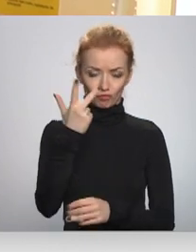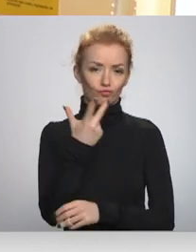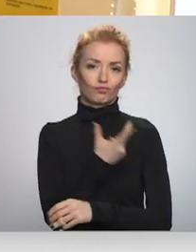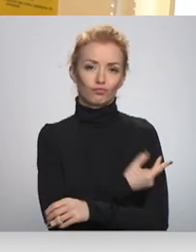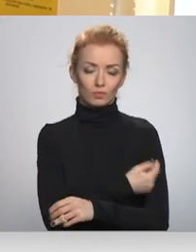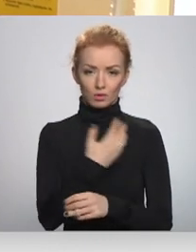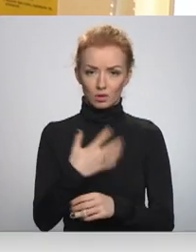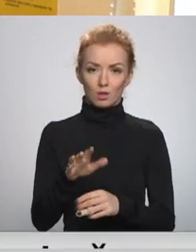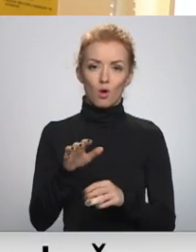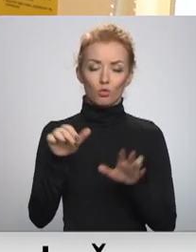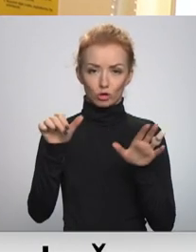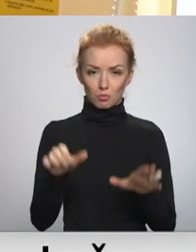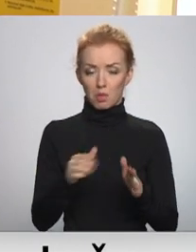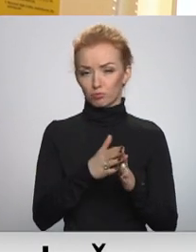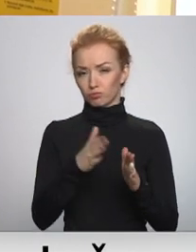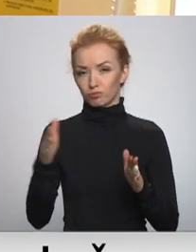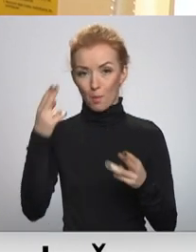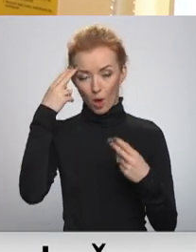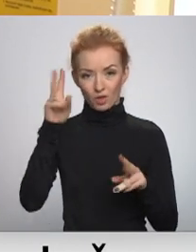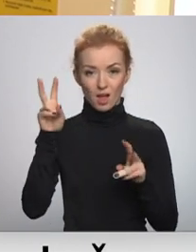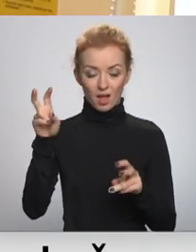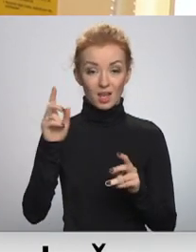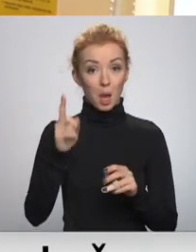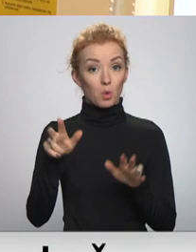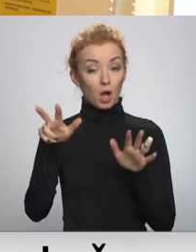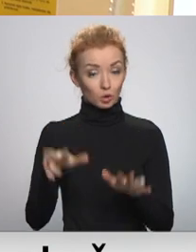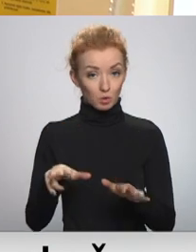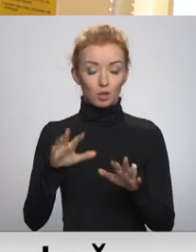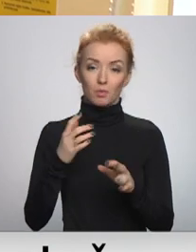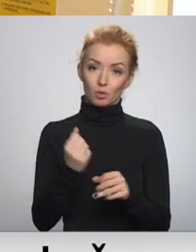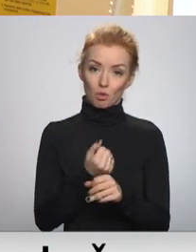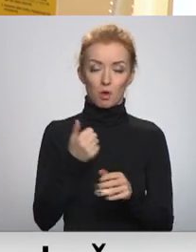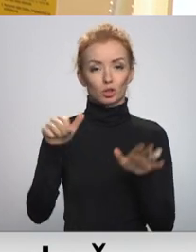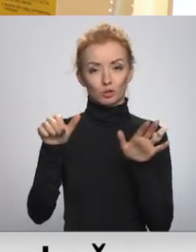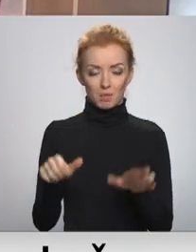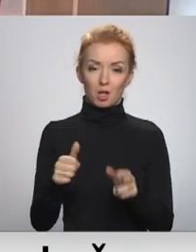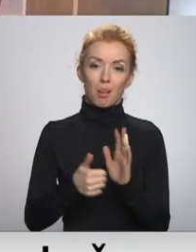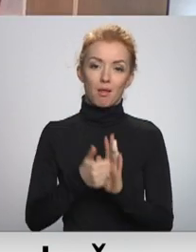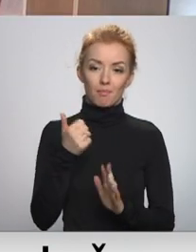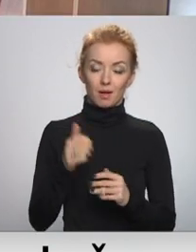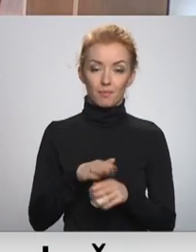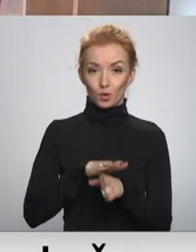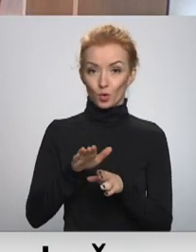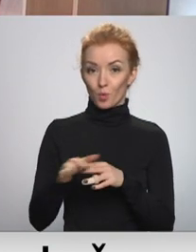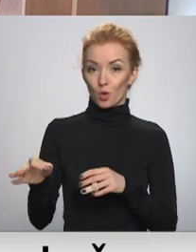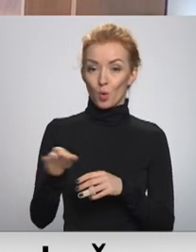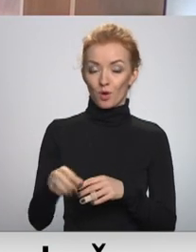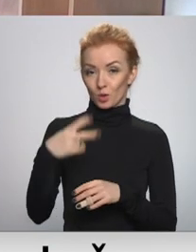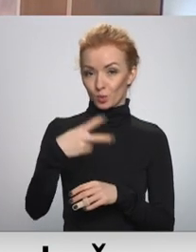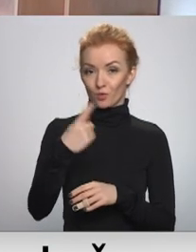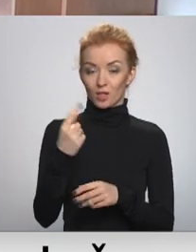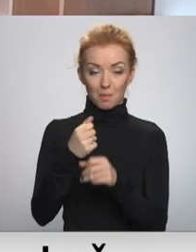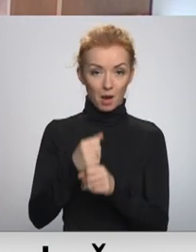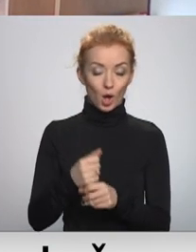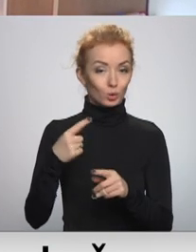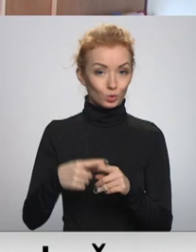pusgads paiet ar to modernu, it kā viņi 8 mēnešiem domā, tic labāk. Tukuma novadā ir 21 pagasts